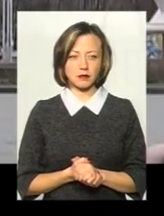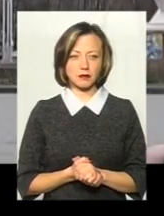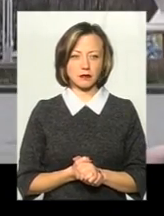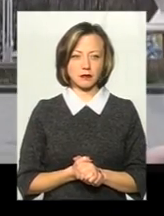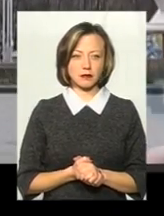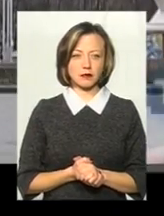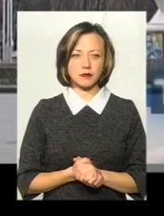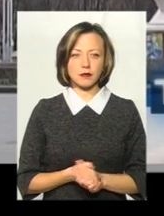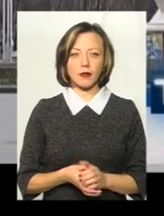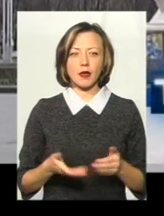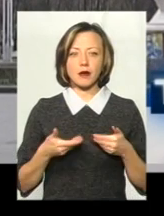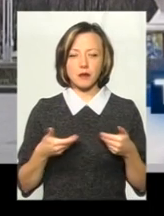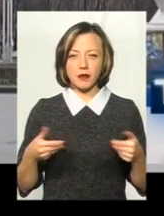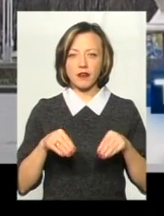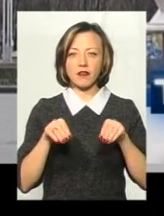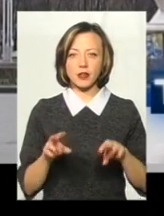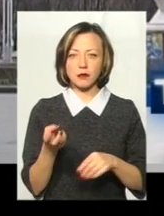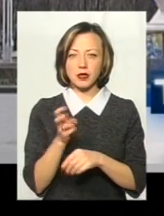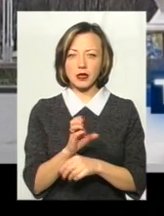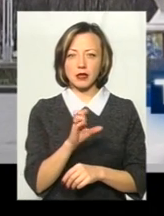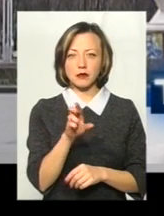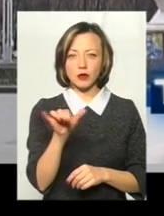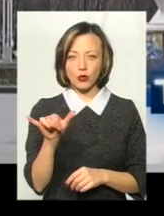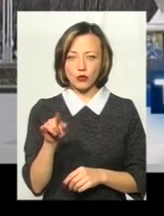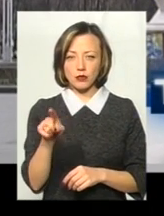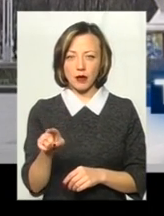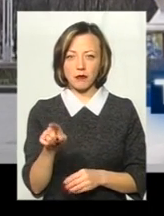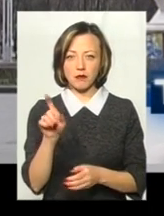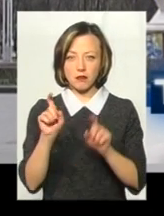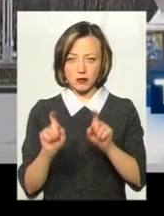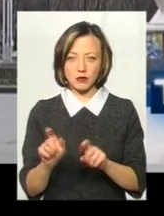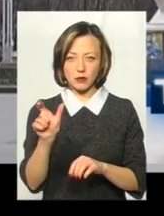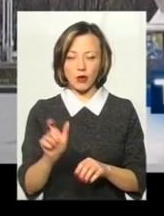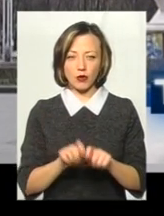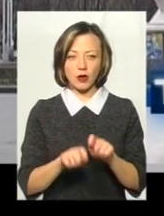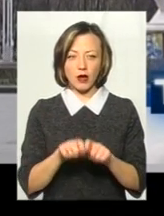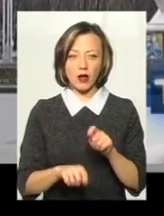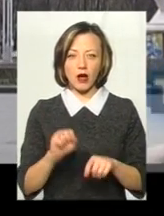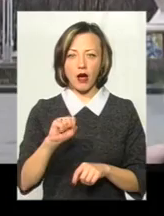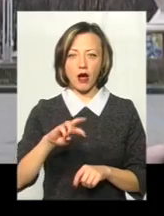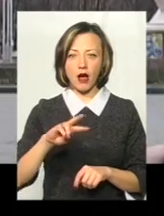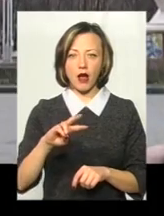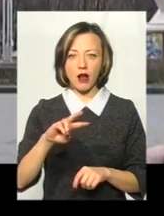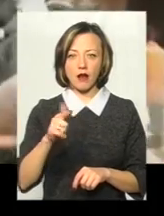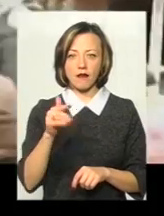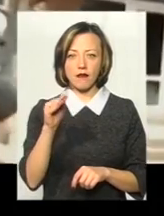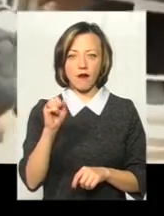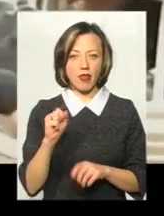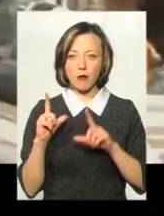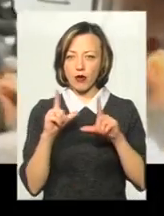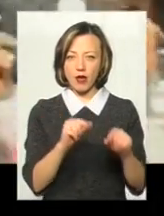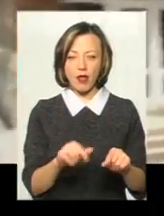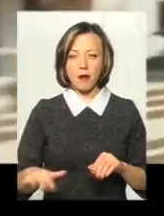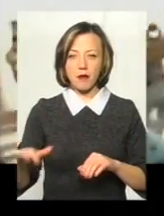Ми вирішили піти в СБУ, щоб переговорити, щоб посадити там блокпост, для того, щоб ми контролювали, щоб Альфа не поїхала на Майдан розстрілювати хлопців.